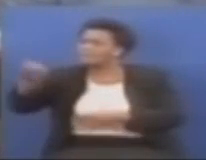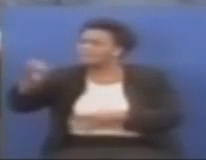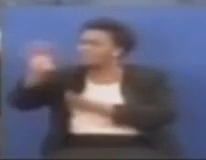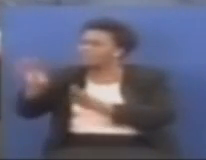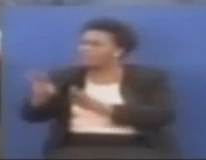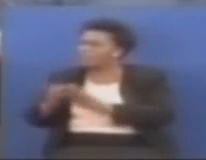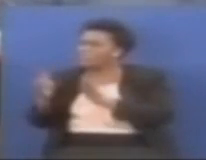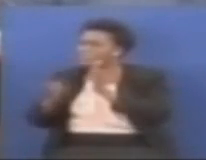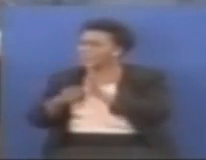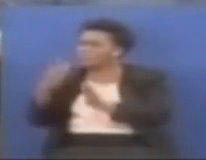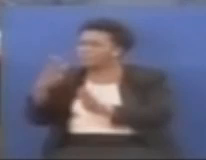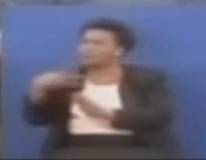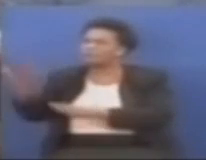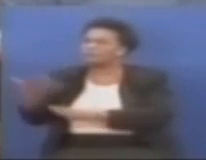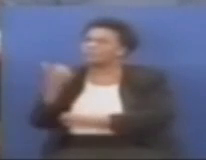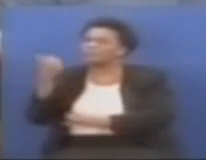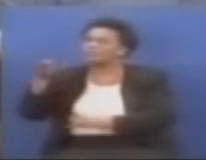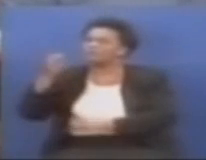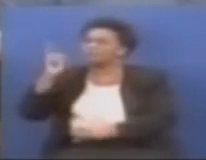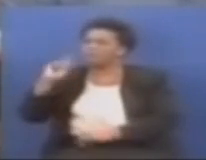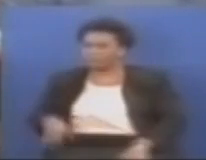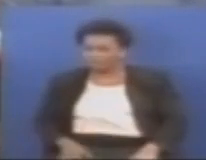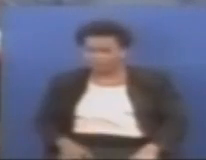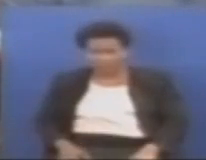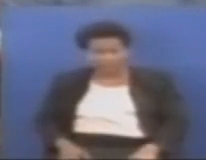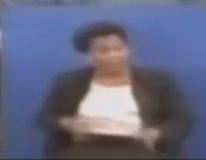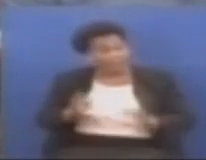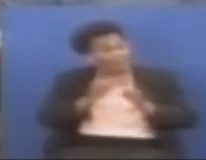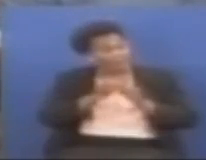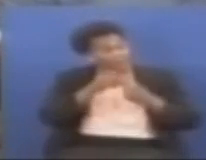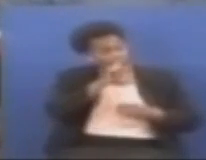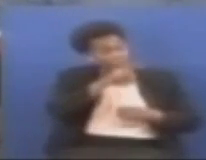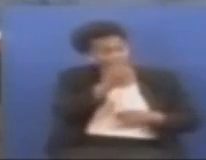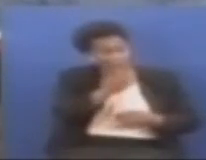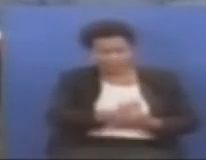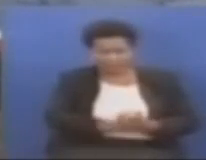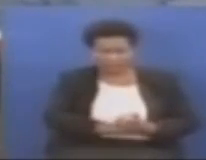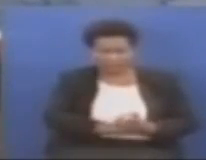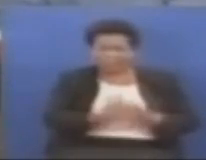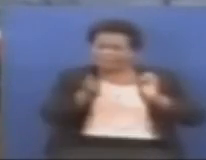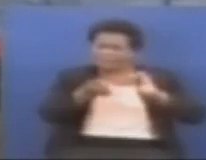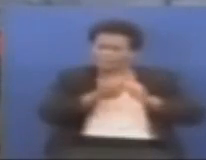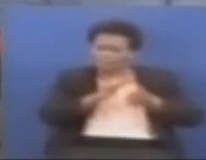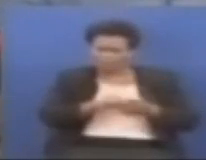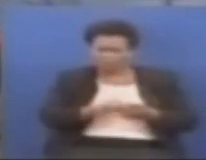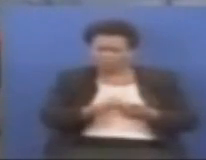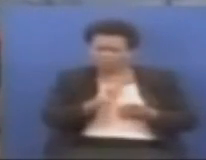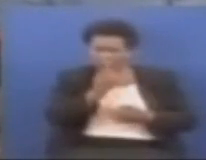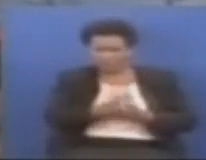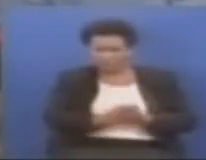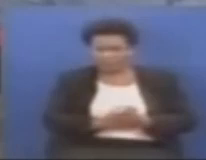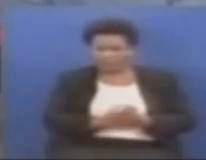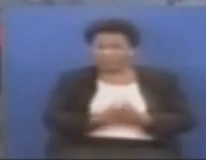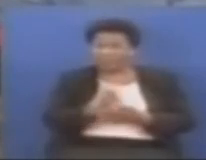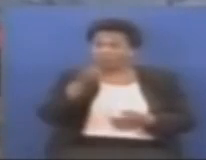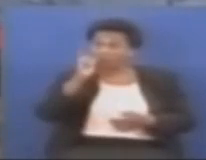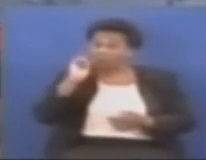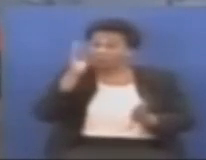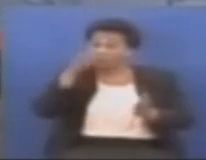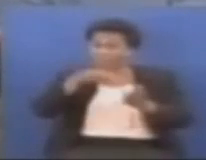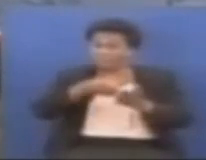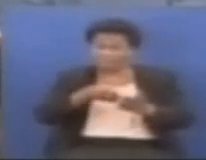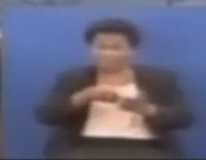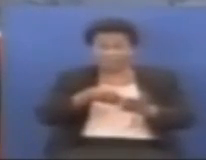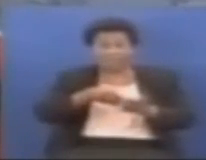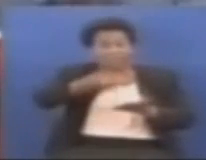yenye urefu wa kilomita 40 na ufungaji wa transforma 20. Jumla ya wateja awali 720 wataunganishwa umeme